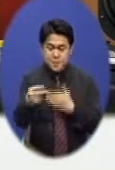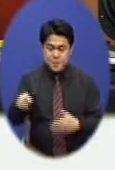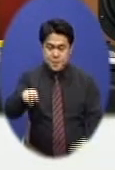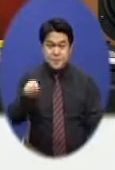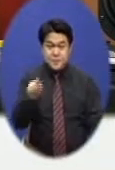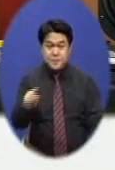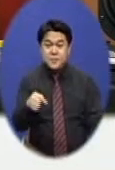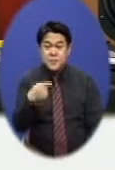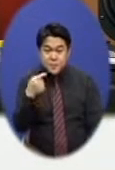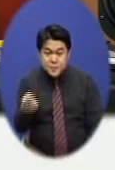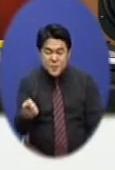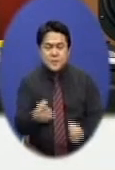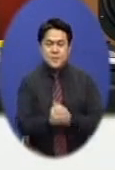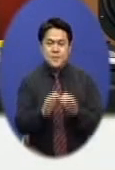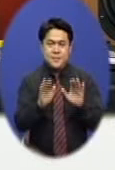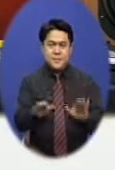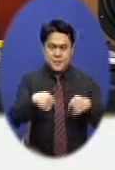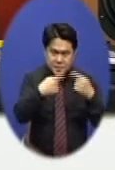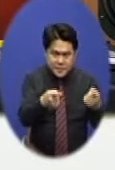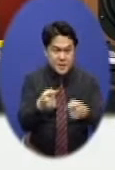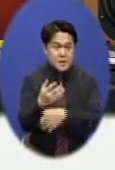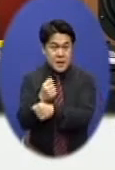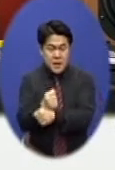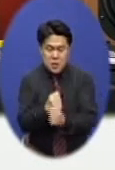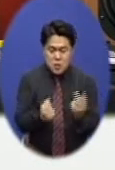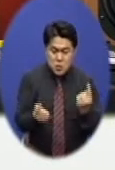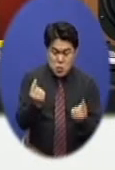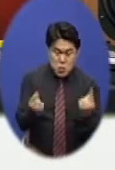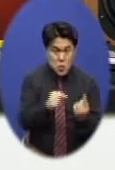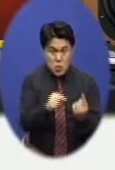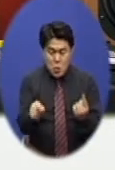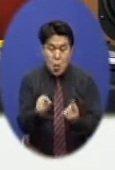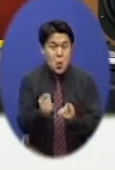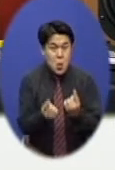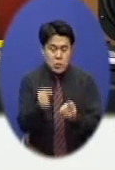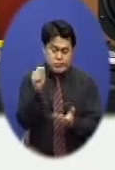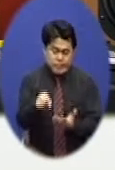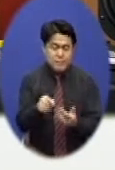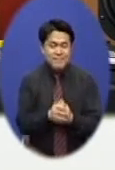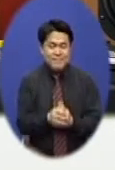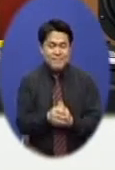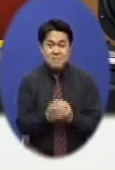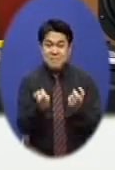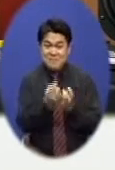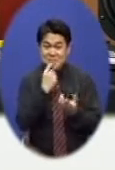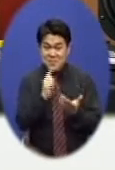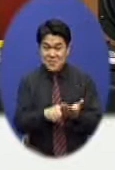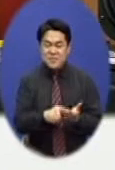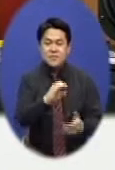네. 생방송과 예약 참여에 동일하니까 그다지 그렇게 어렵지 않겠죠? 네. 네. 네.